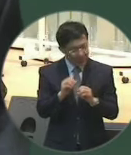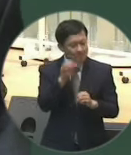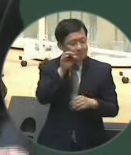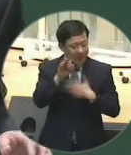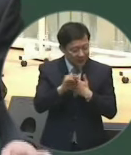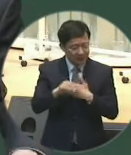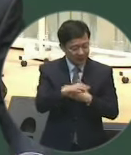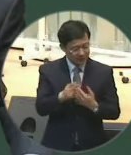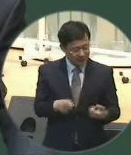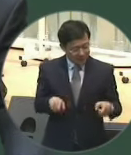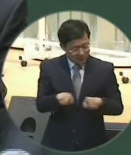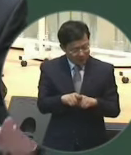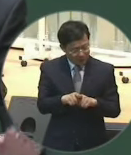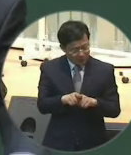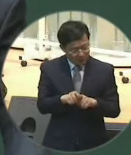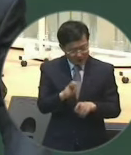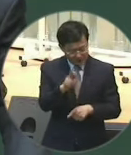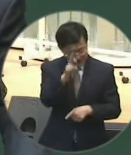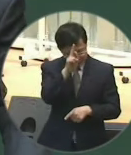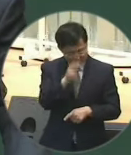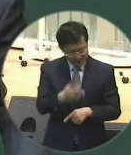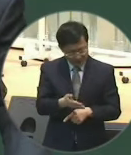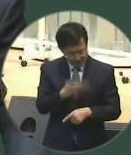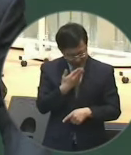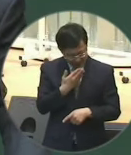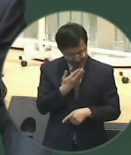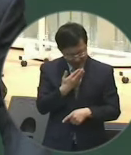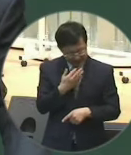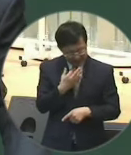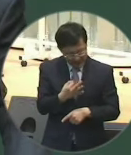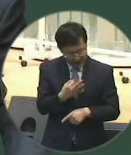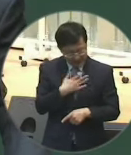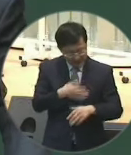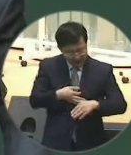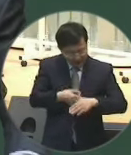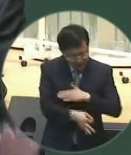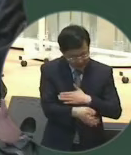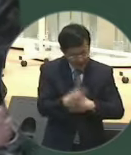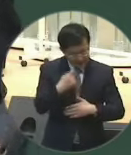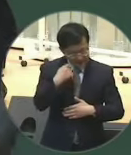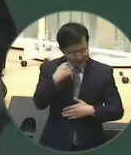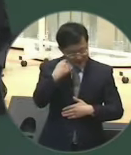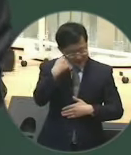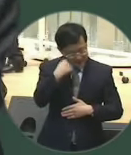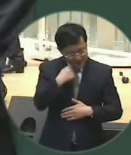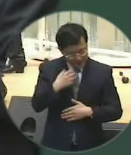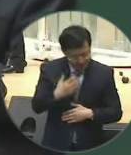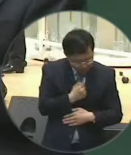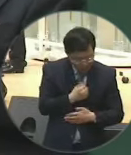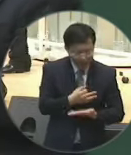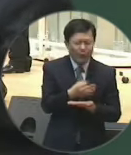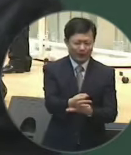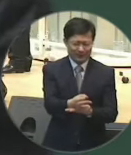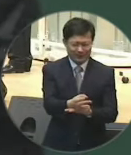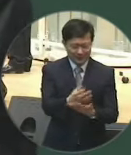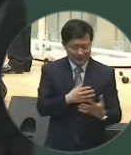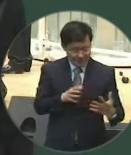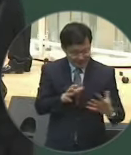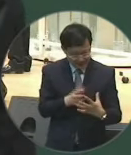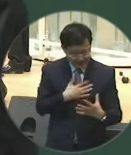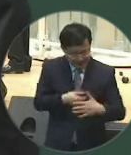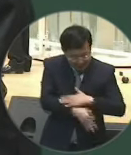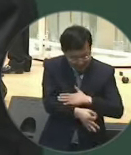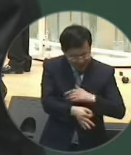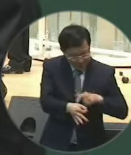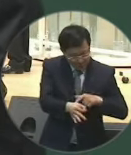함께 한다라는 정신으로 그보다는 많이 넣어야 돼요. And I have the mind. I give the offering amount of this. At least if